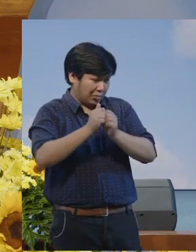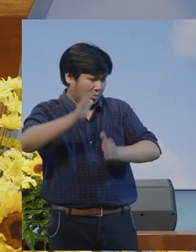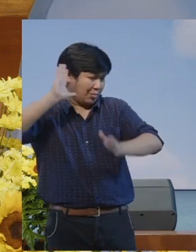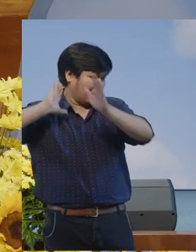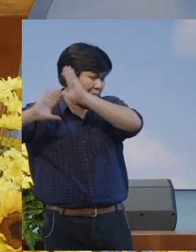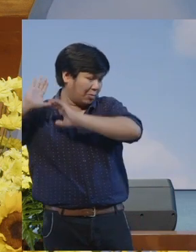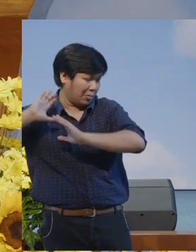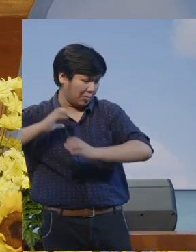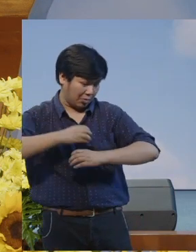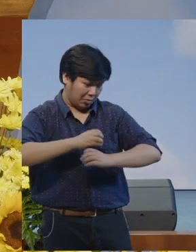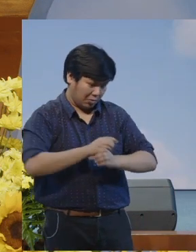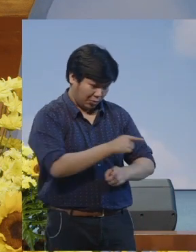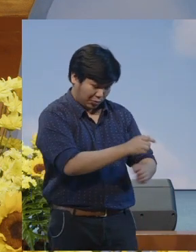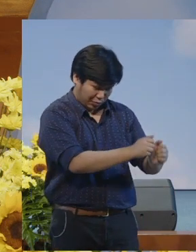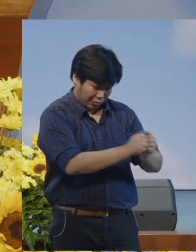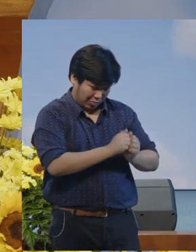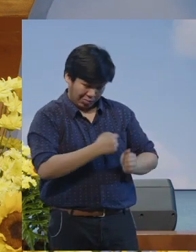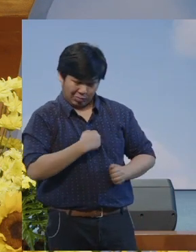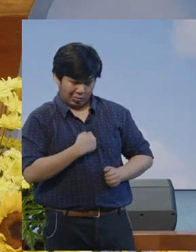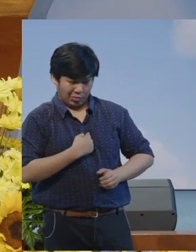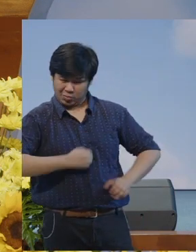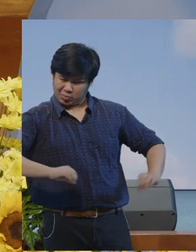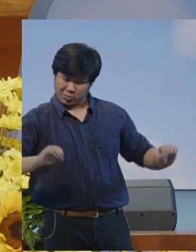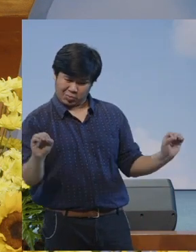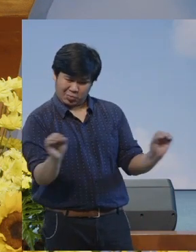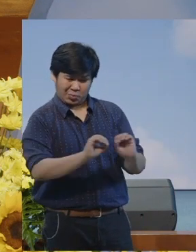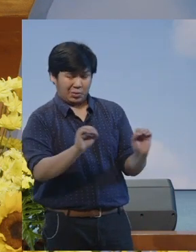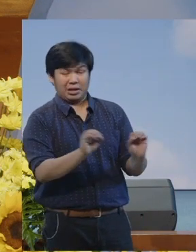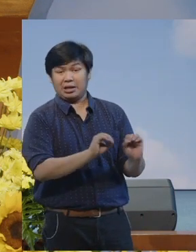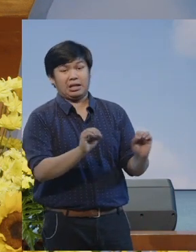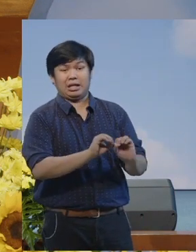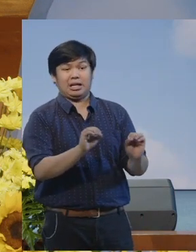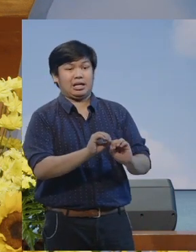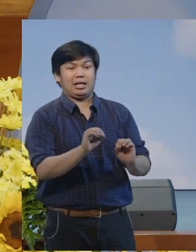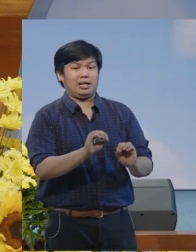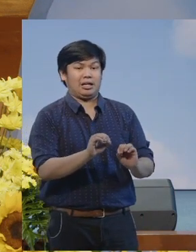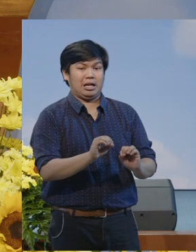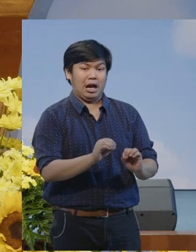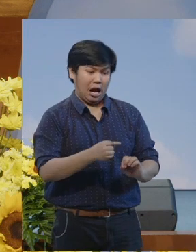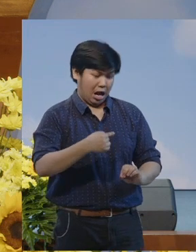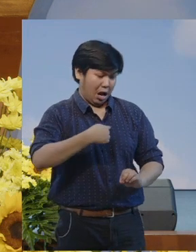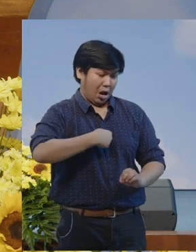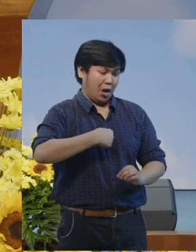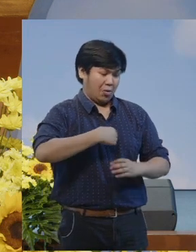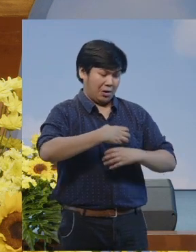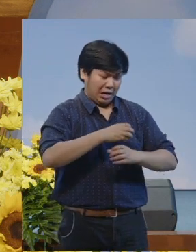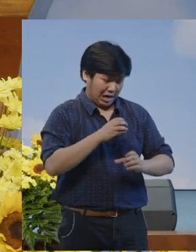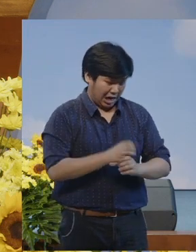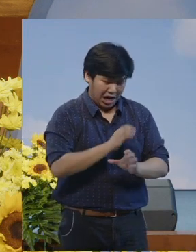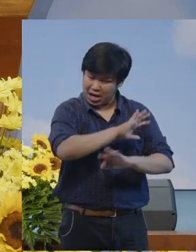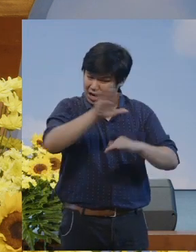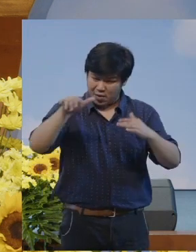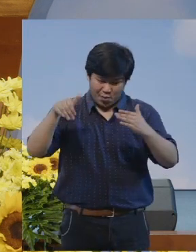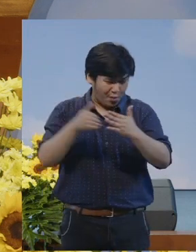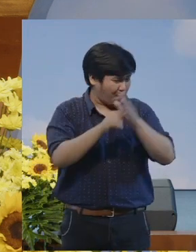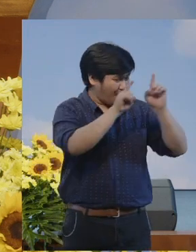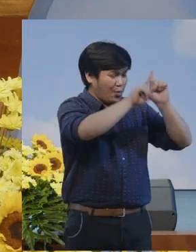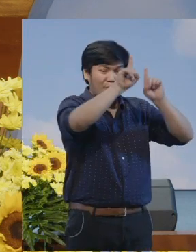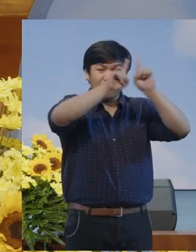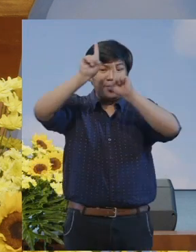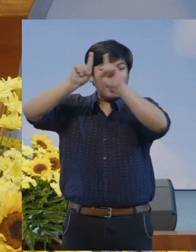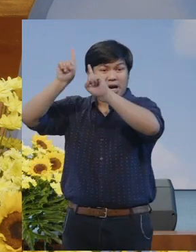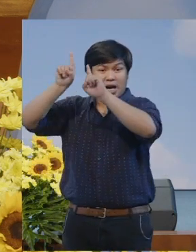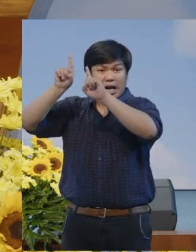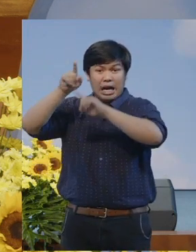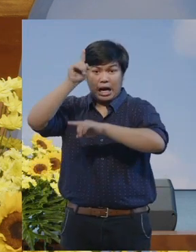during creation?" Ikaw ba ay nandun nung aking kinalap at lahat ng mga bituin at inilagay